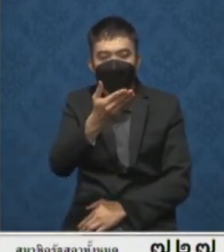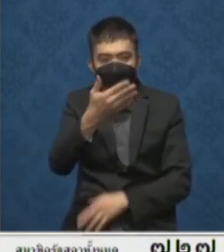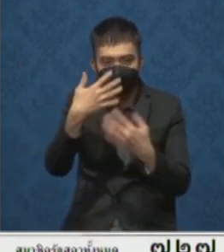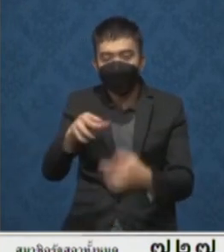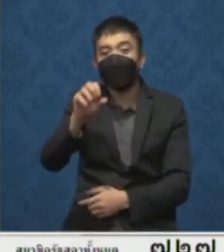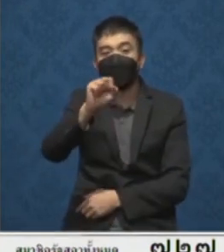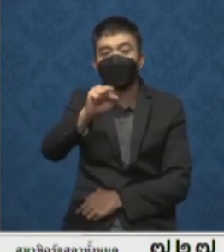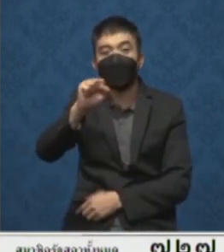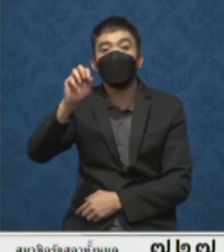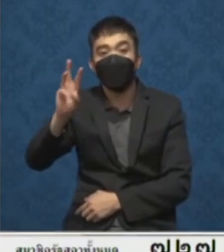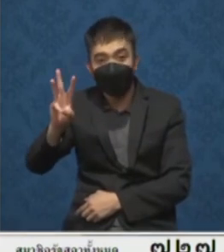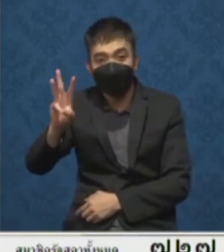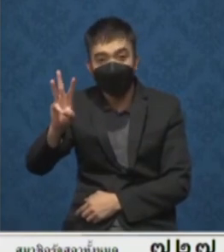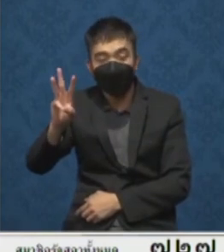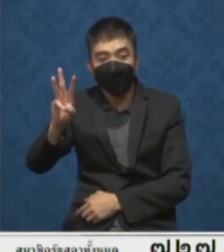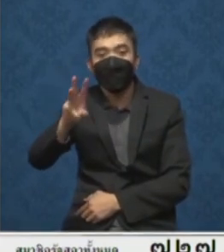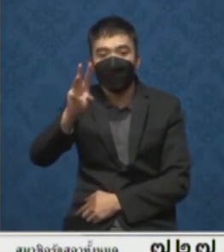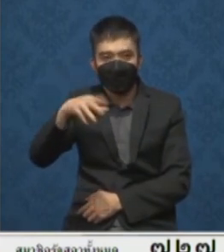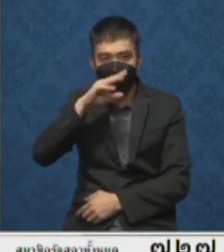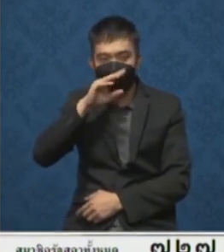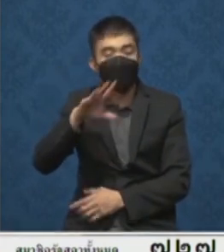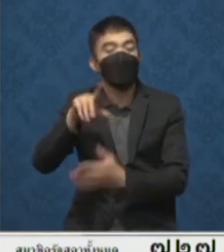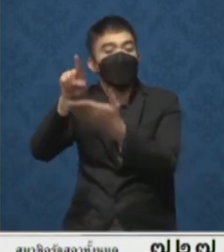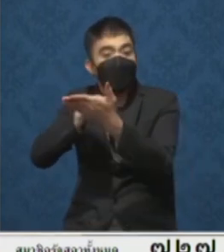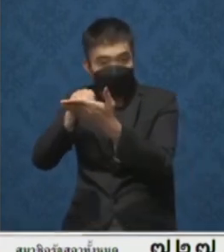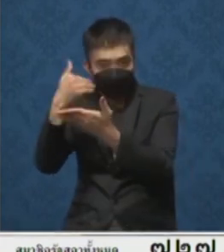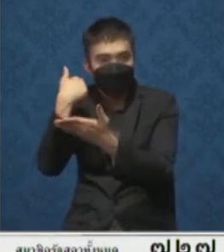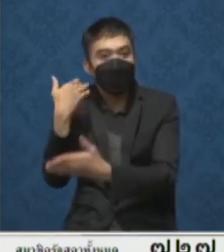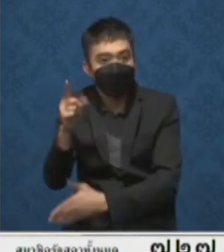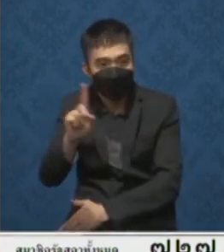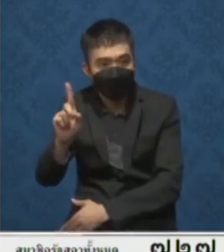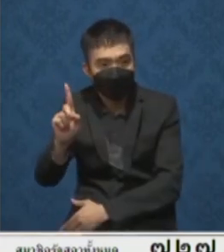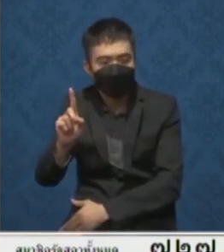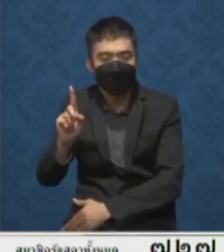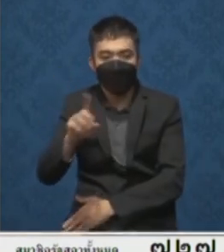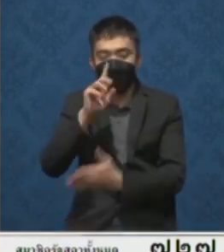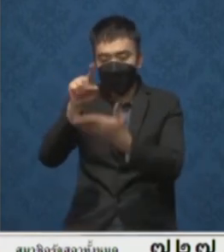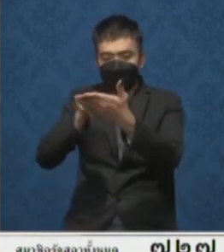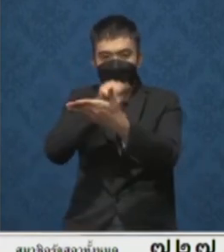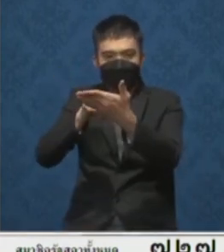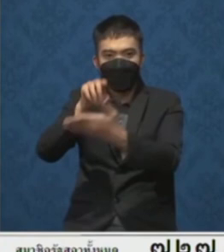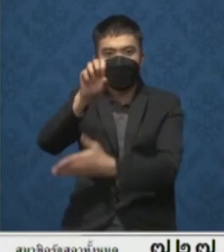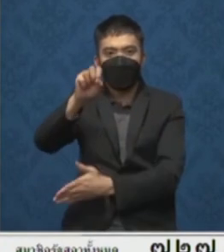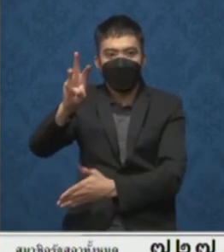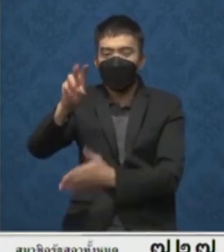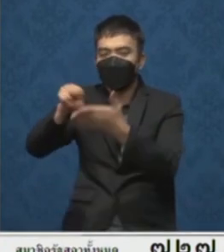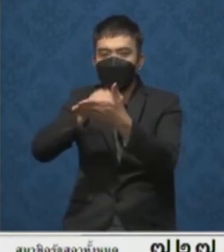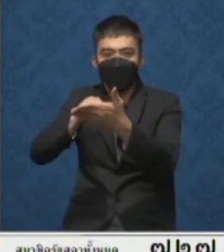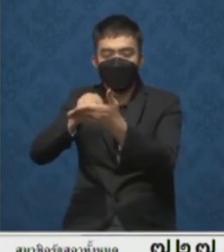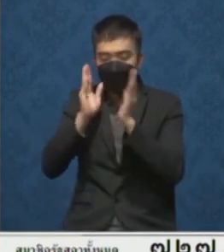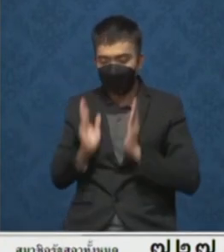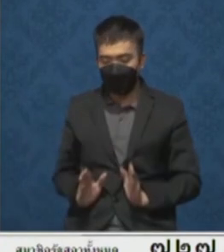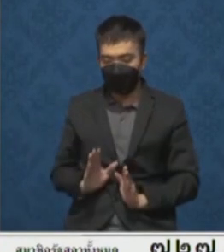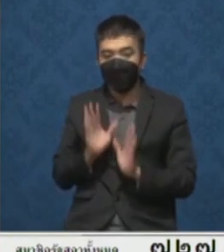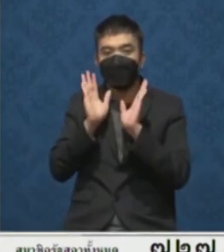ชิกวุฒิสภาหรือเราเรียกว่าส.ว.ท่านยึดโยงอะไรกับประชาชนหรือเปล่าคะท่านคะส.ว.ไม่ได้มาจากการเลือกตั้งโดยประชาชน